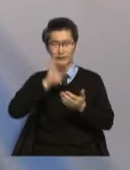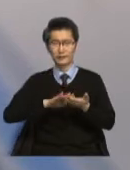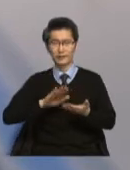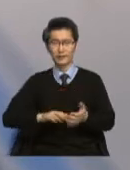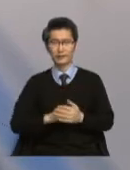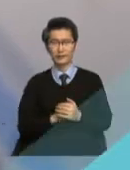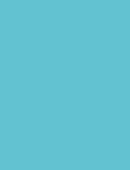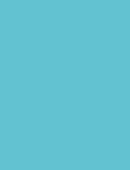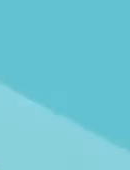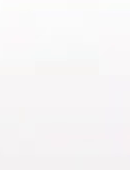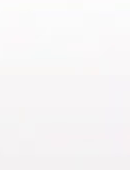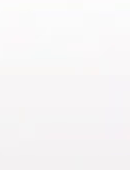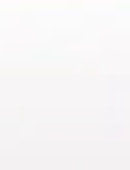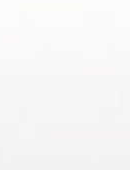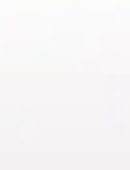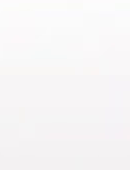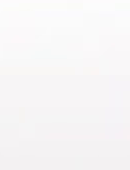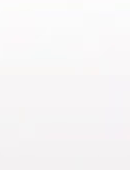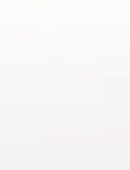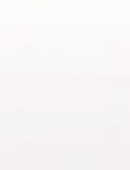알려졌습니다 음